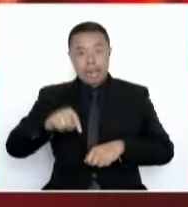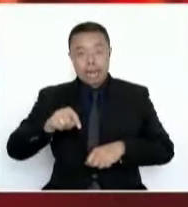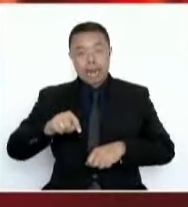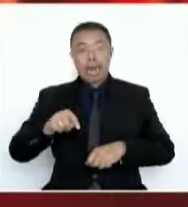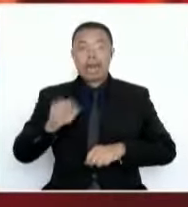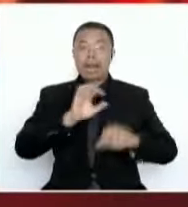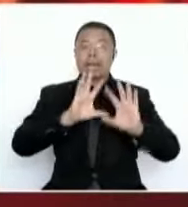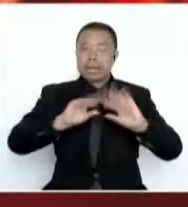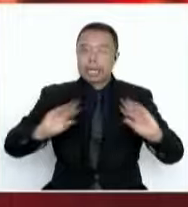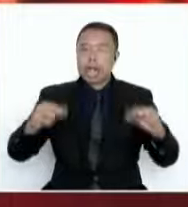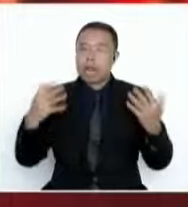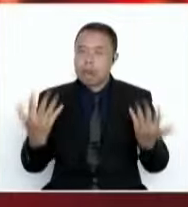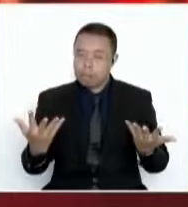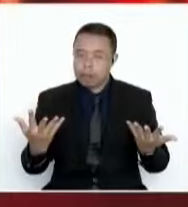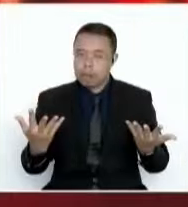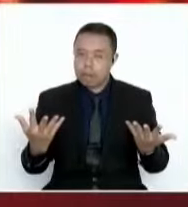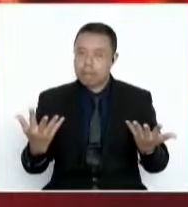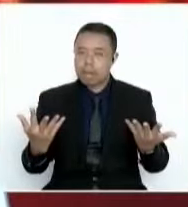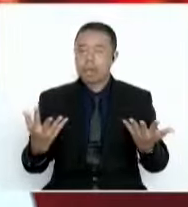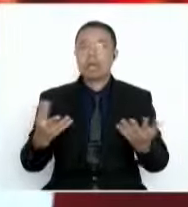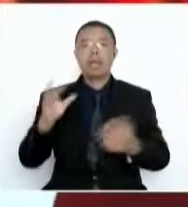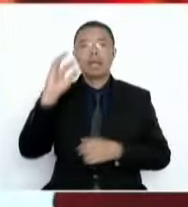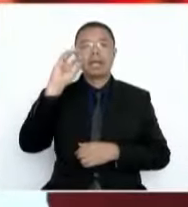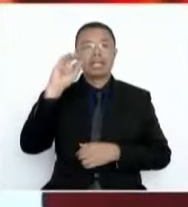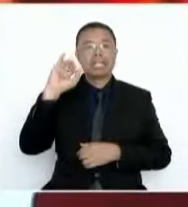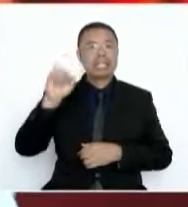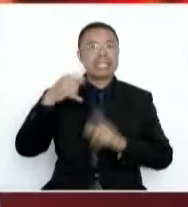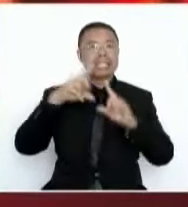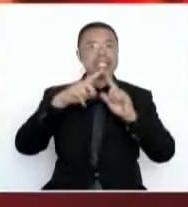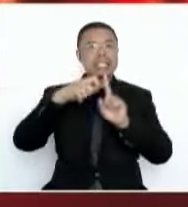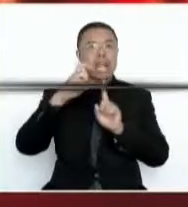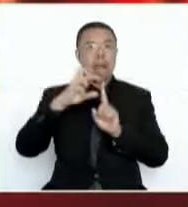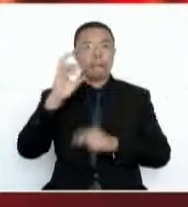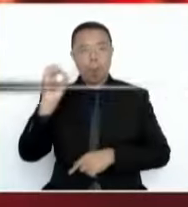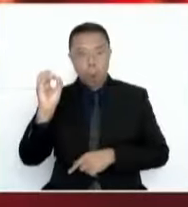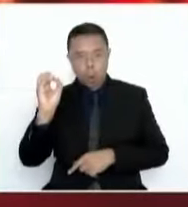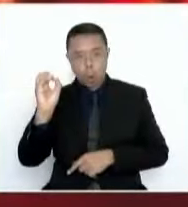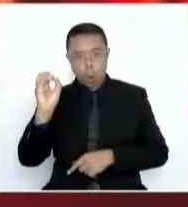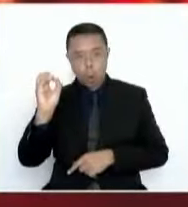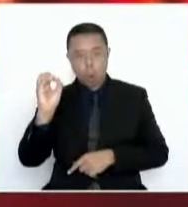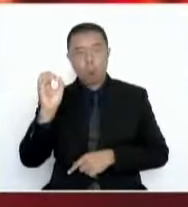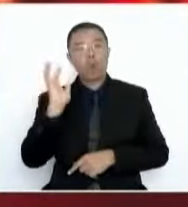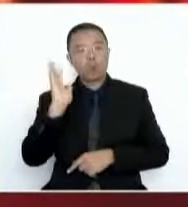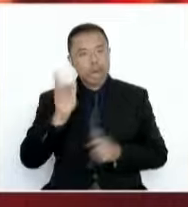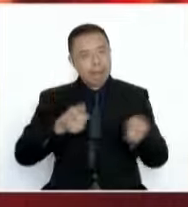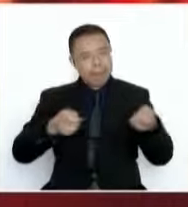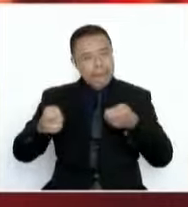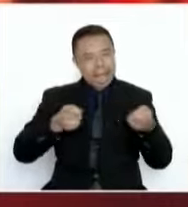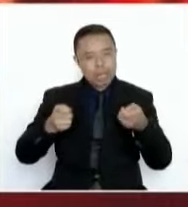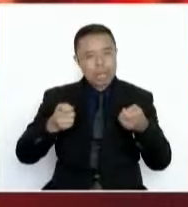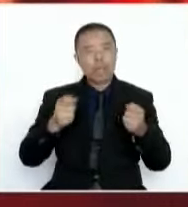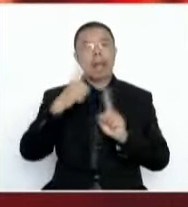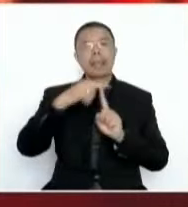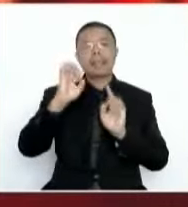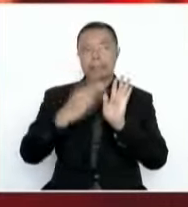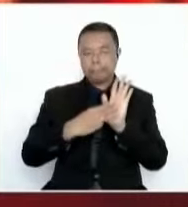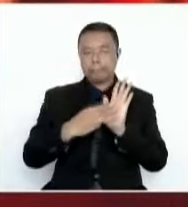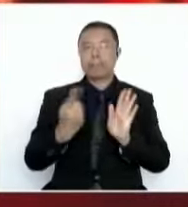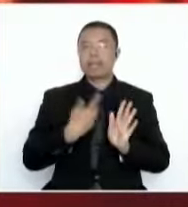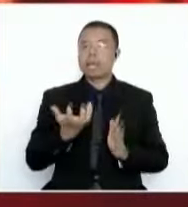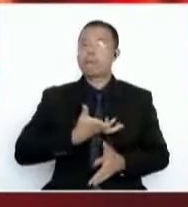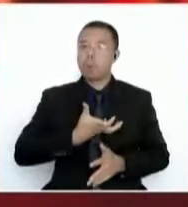dilakukan adalah eh jakpr apa mengolah e taman ismauki dan kita